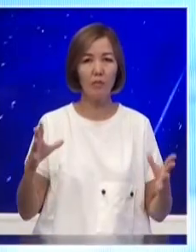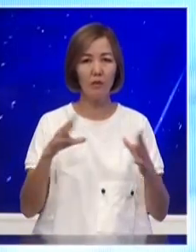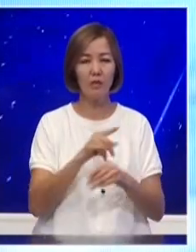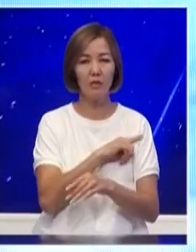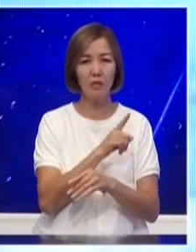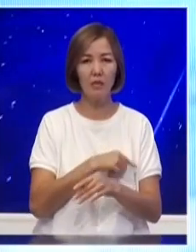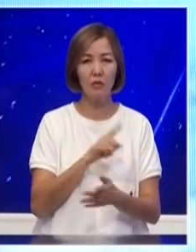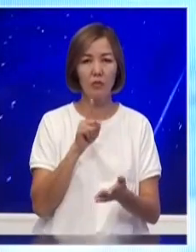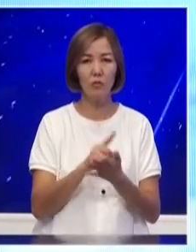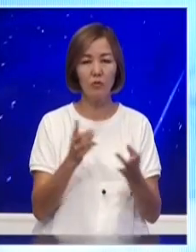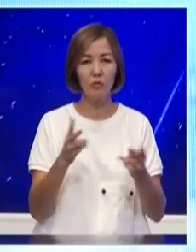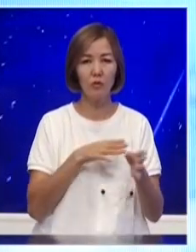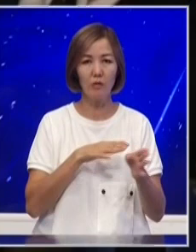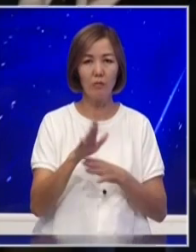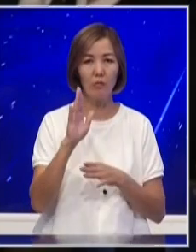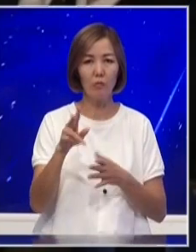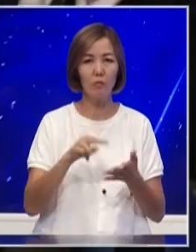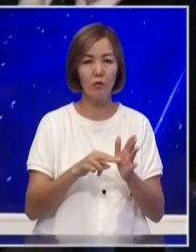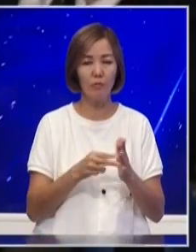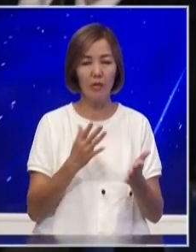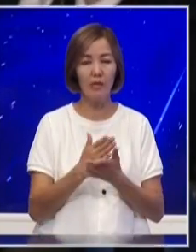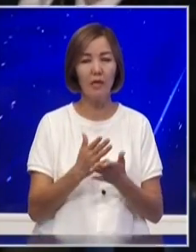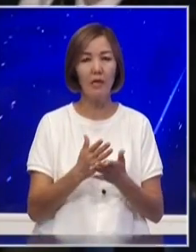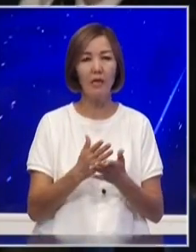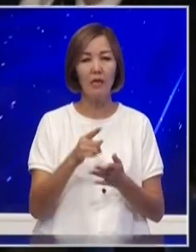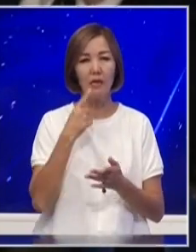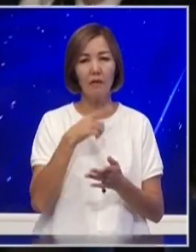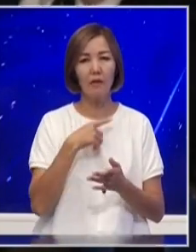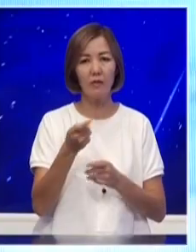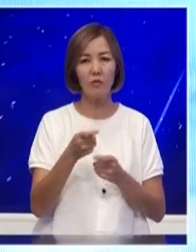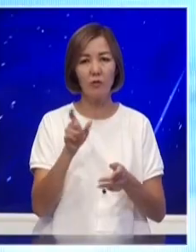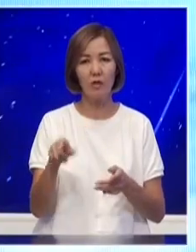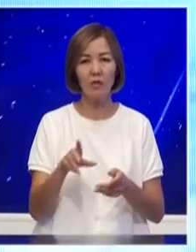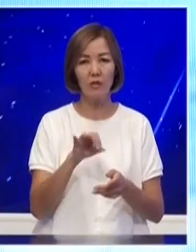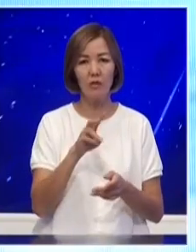и должным образом реализовать будущий план, резюмировал Марат Султангазиев.